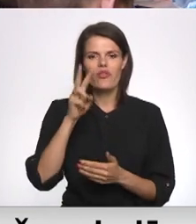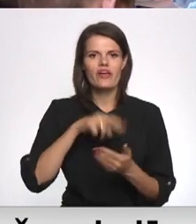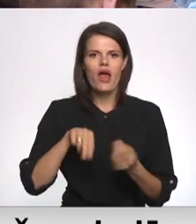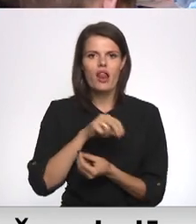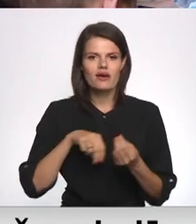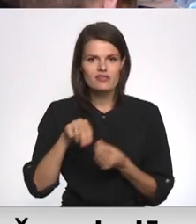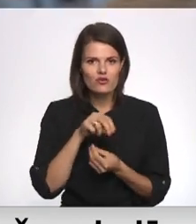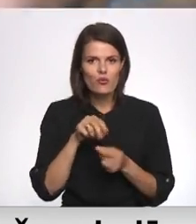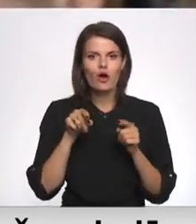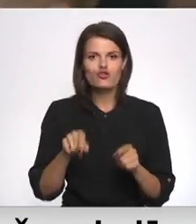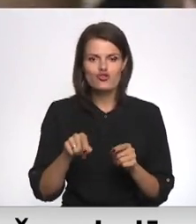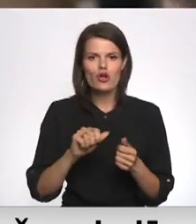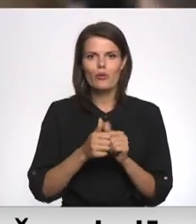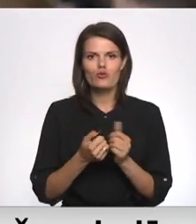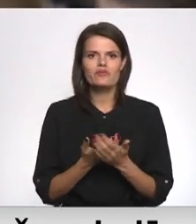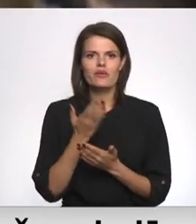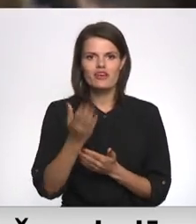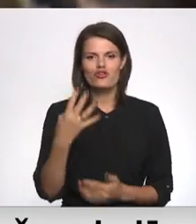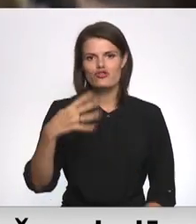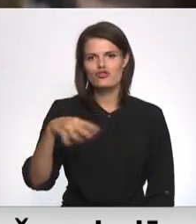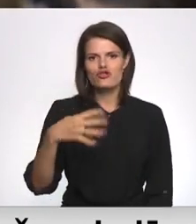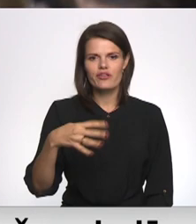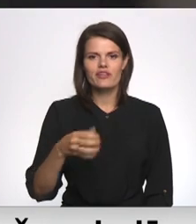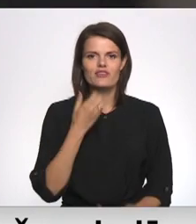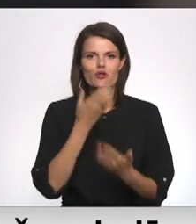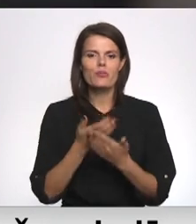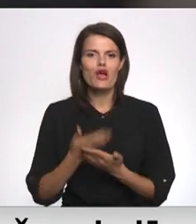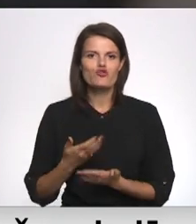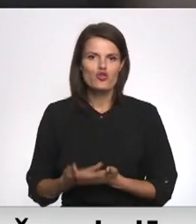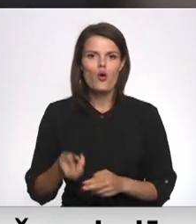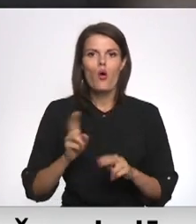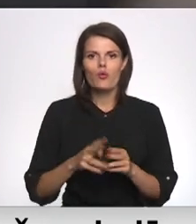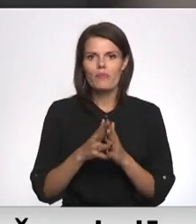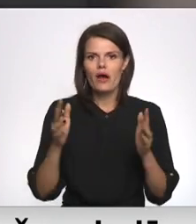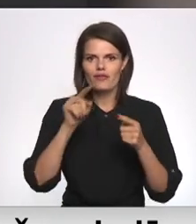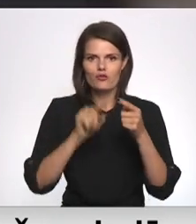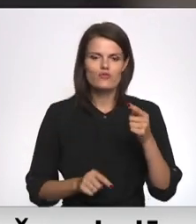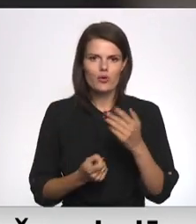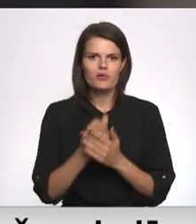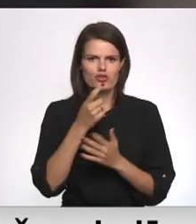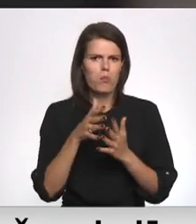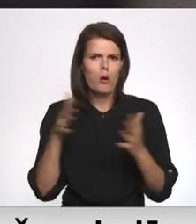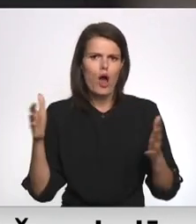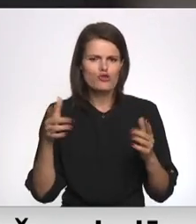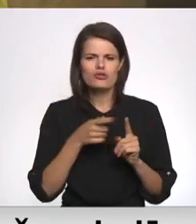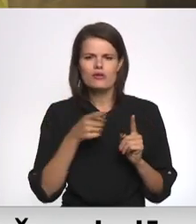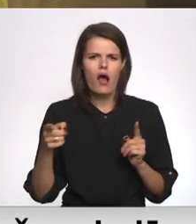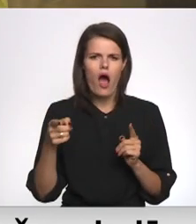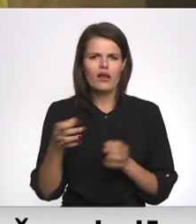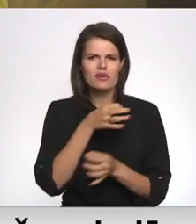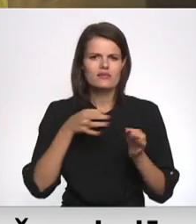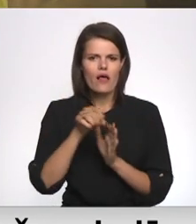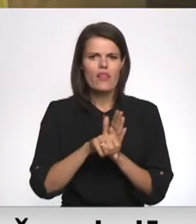lasījumā. Šiem grozījumiem iesniegti 40 priekšlikumi un par daudziem no tiem izcēlās plašas un garas